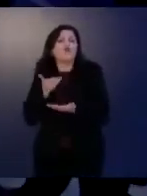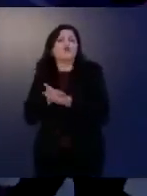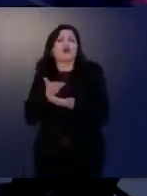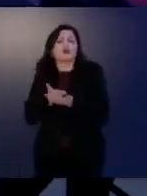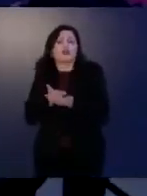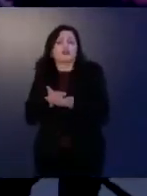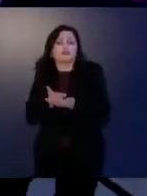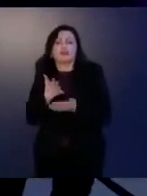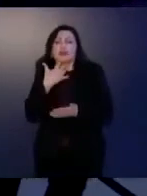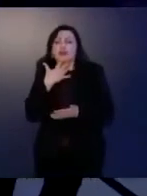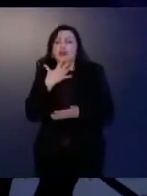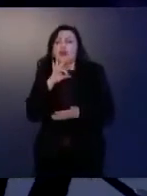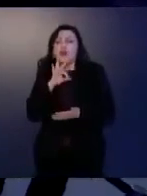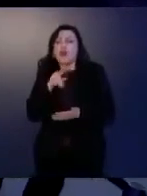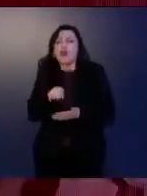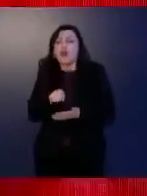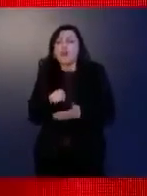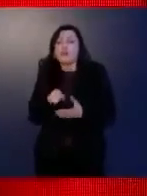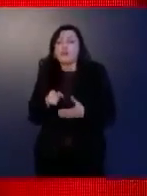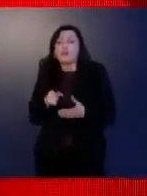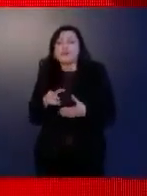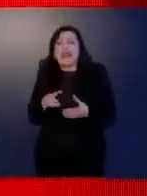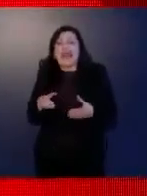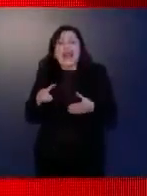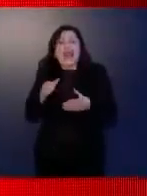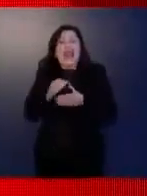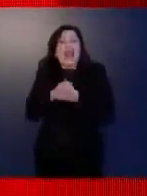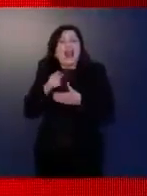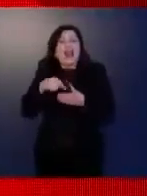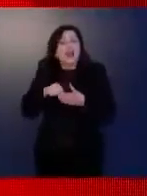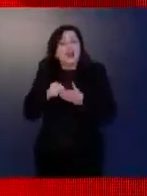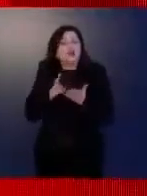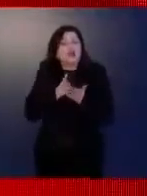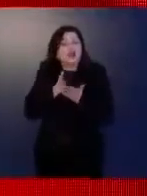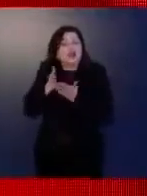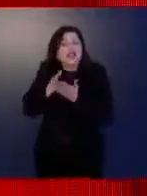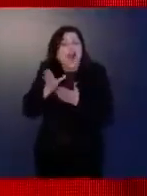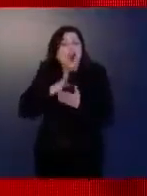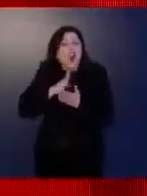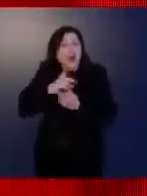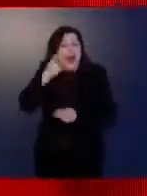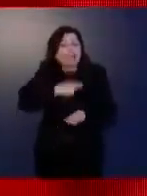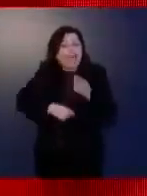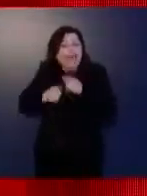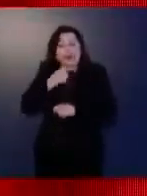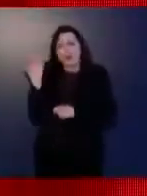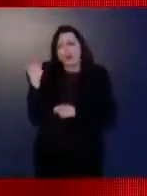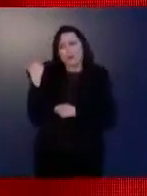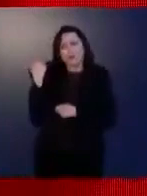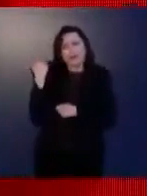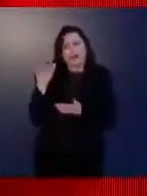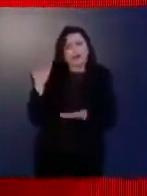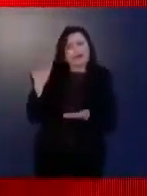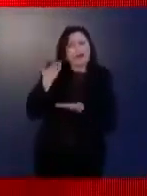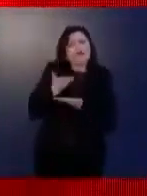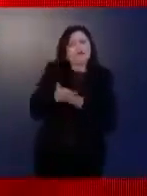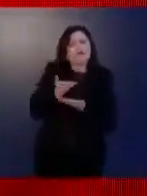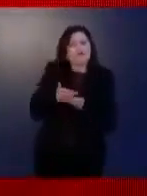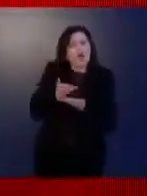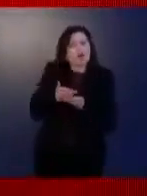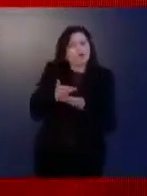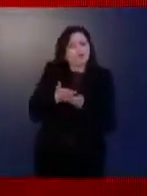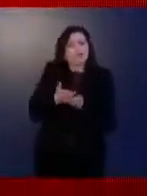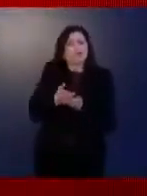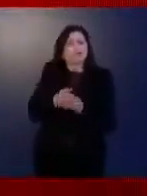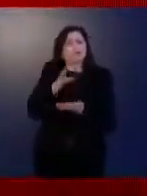Ένωση Δικαίου Καταναλωτών πριν λίγο καιρό κατέθεσε μια πρόταση που τουλάχιστον στις βασικές αρχές